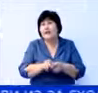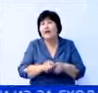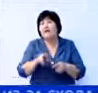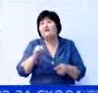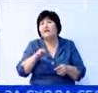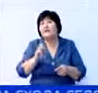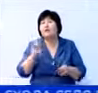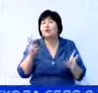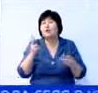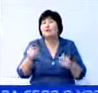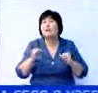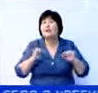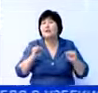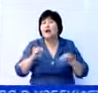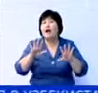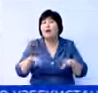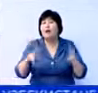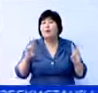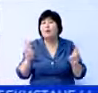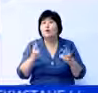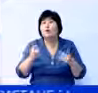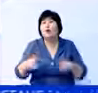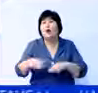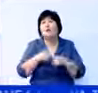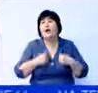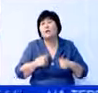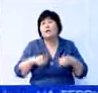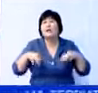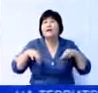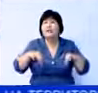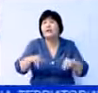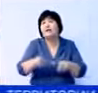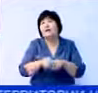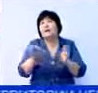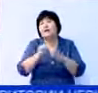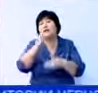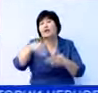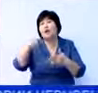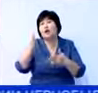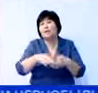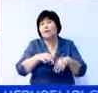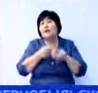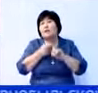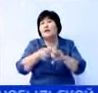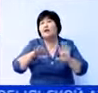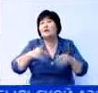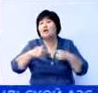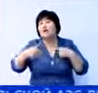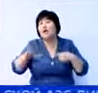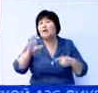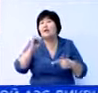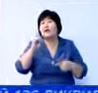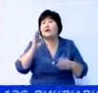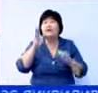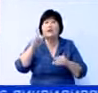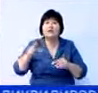фитнес-клубы, тренажерные залы, компьютерные клубы, общественные бани, общественный транспорт. В целях предотвращение завоза инфекций извне байконурцев